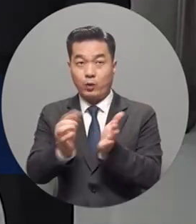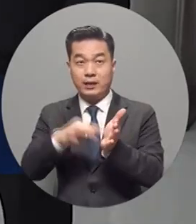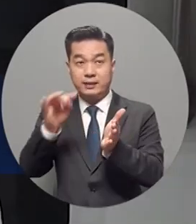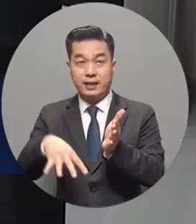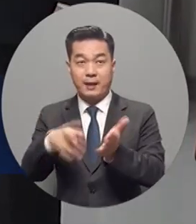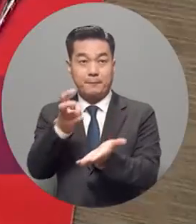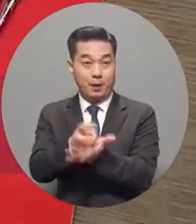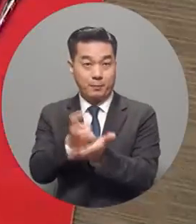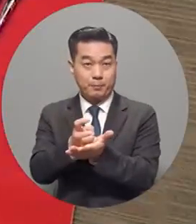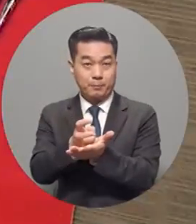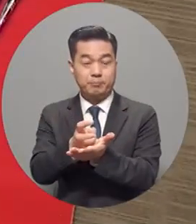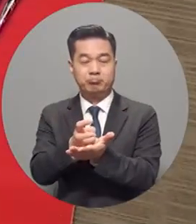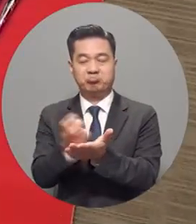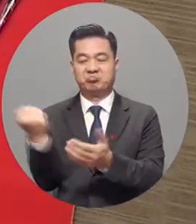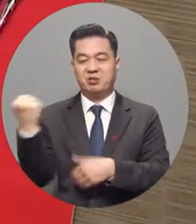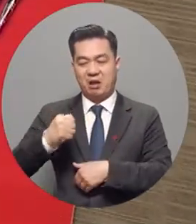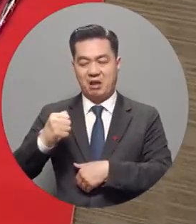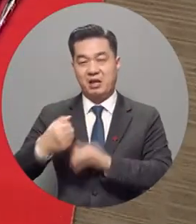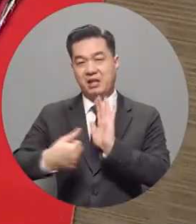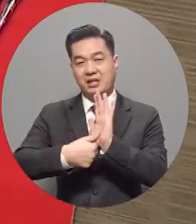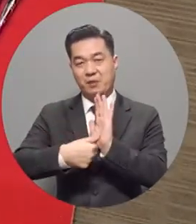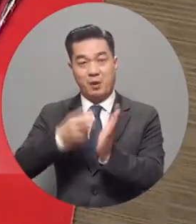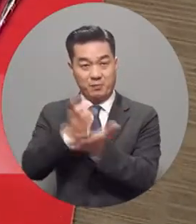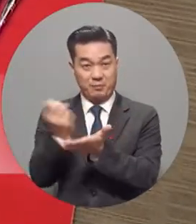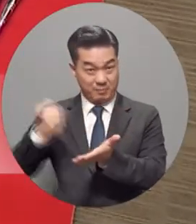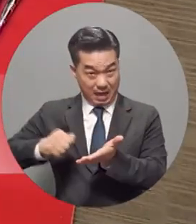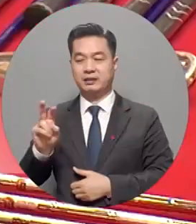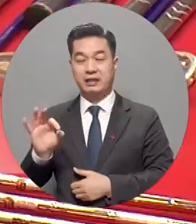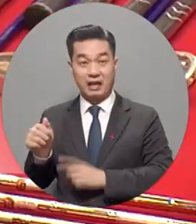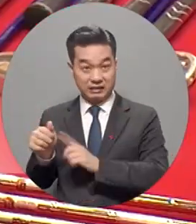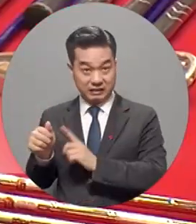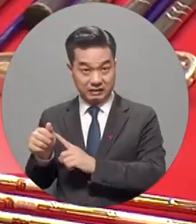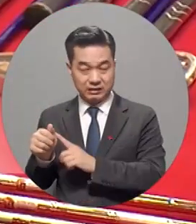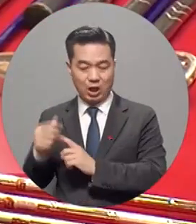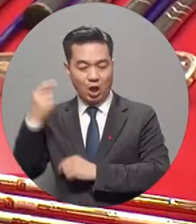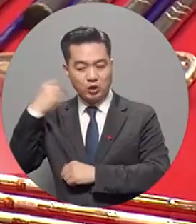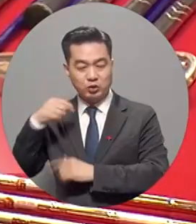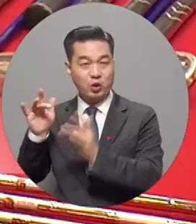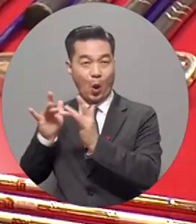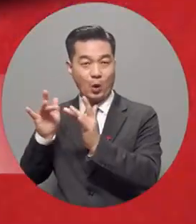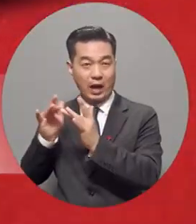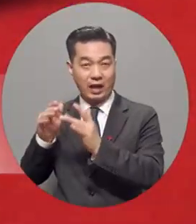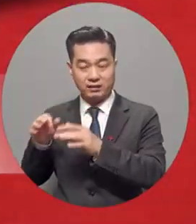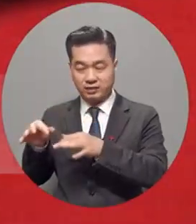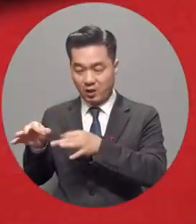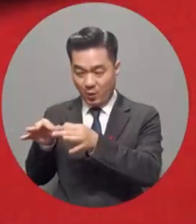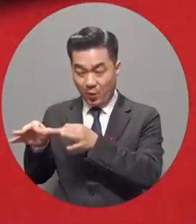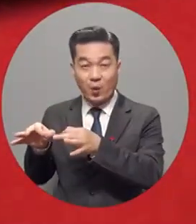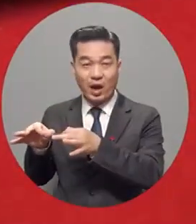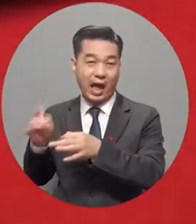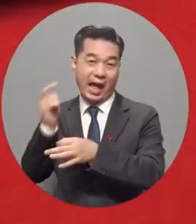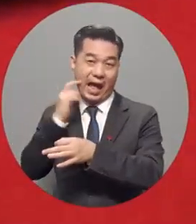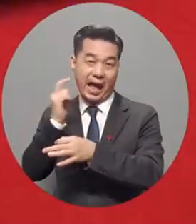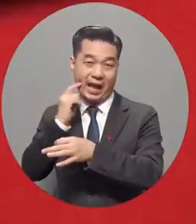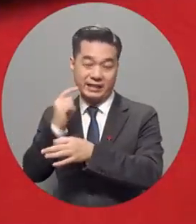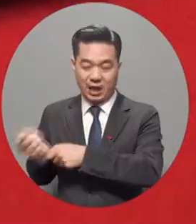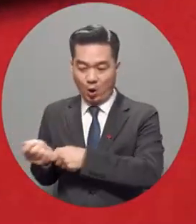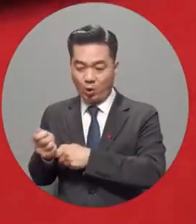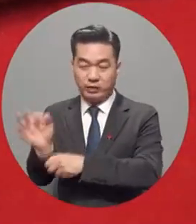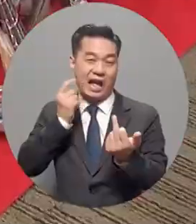상법 위부분 30대 피해자는 적가 제품을 졸업하는 중국 온라인 쇼핑몰에서 짝퉁 골프채를 대거